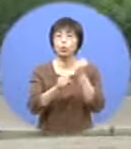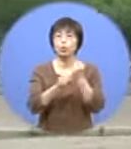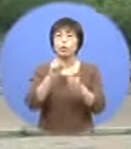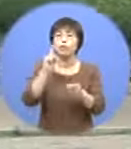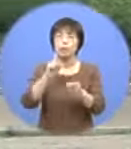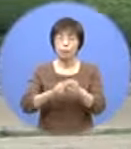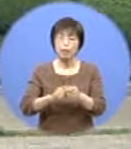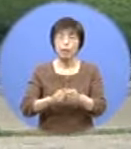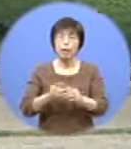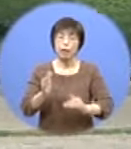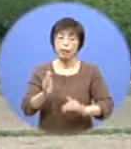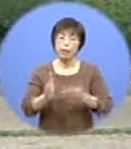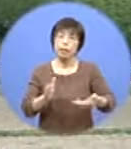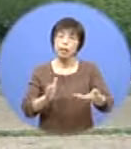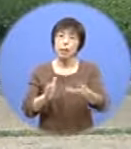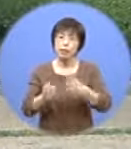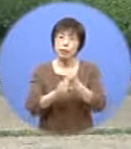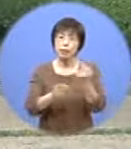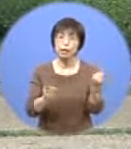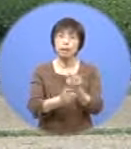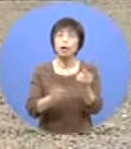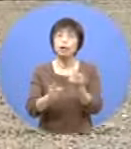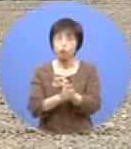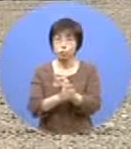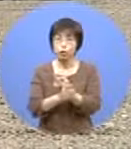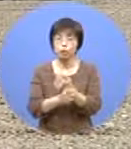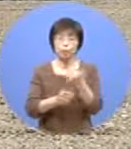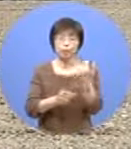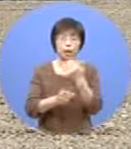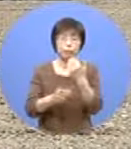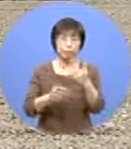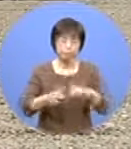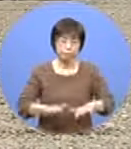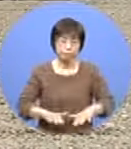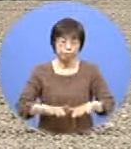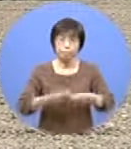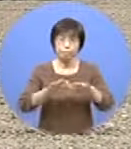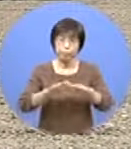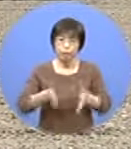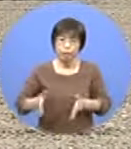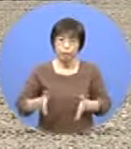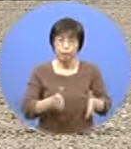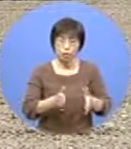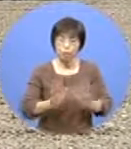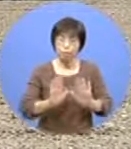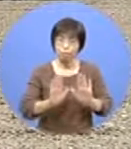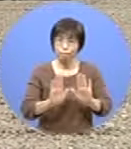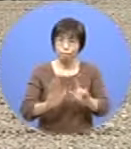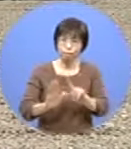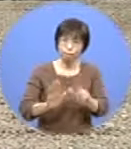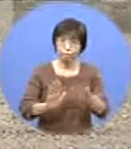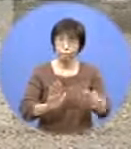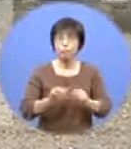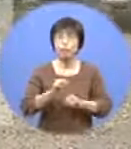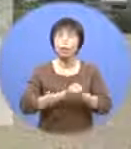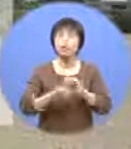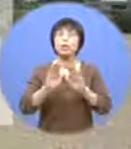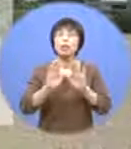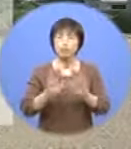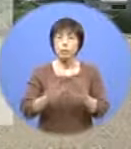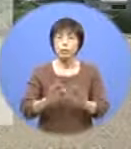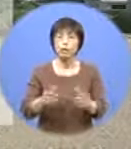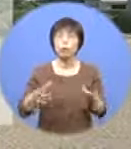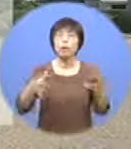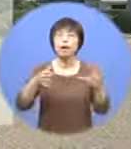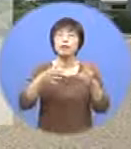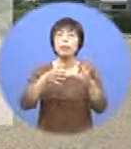池の改修や降雨による淡水の防止など防災事業も実施しております。それと連携し